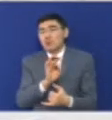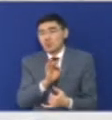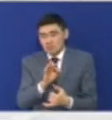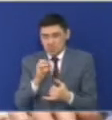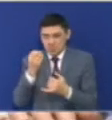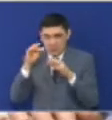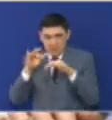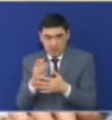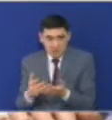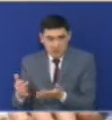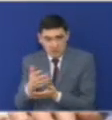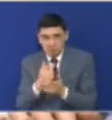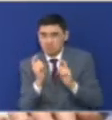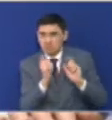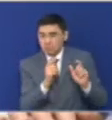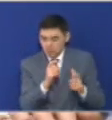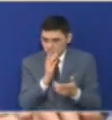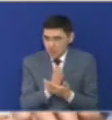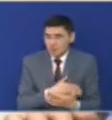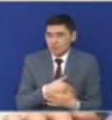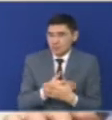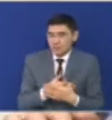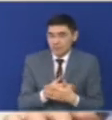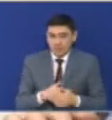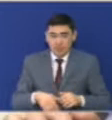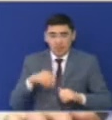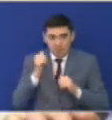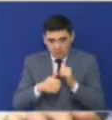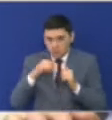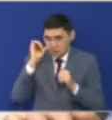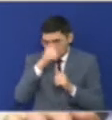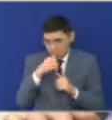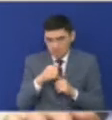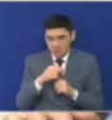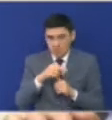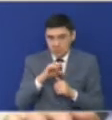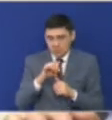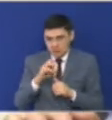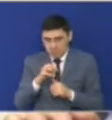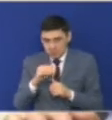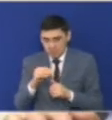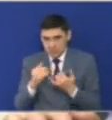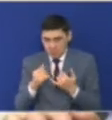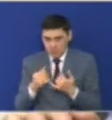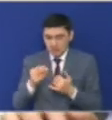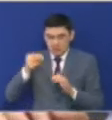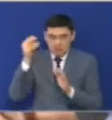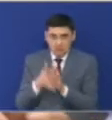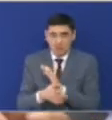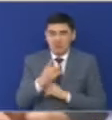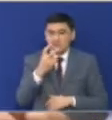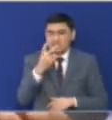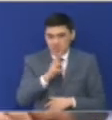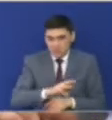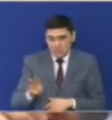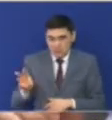снега. На ДЛК каждый год по 200 миллионов тенге мы тратили. Тратим сегодня. Старые восстанавливаем. Не все об этом опять-таки